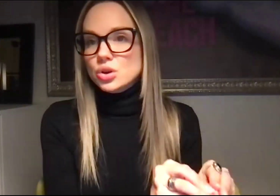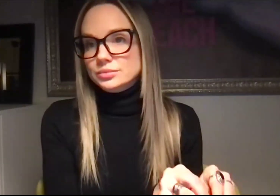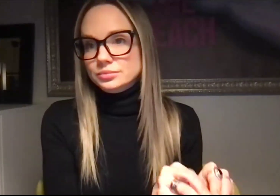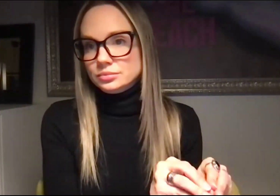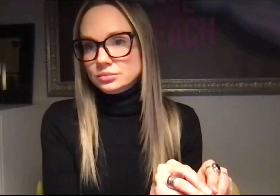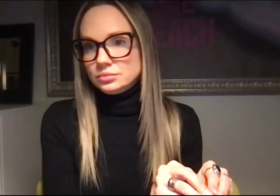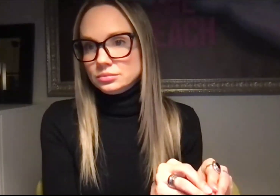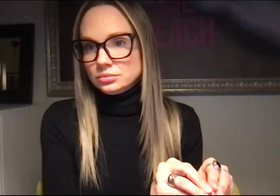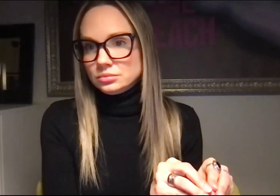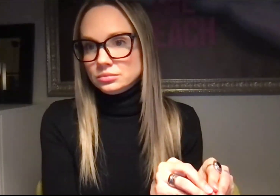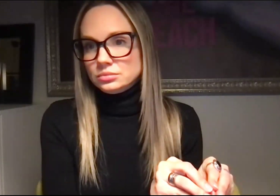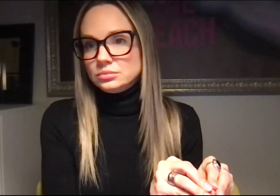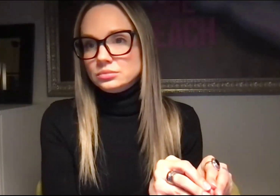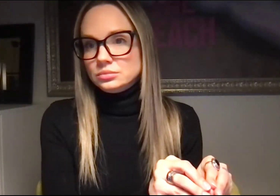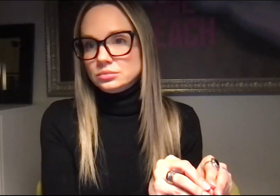ces morceaux-là.